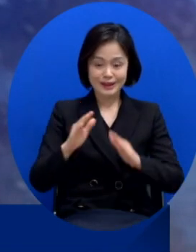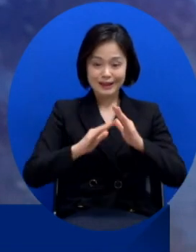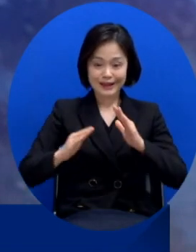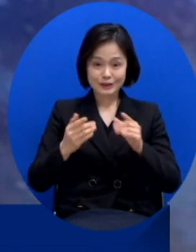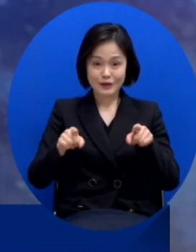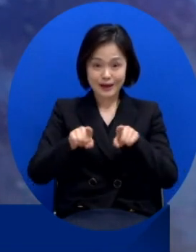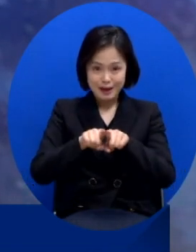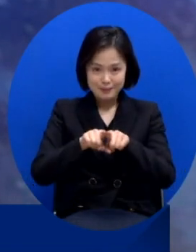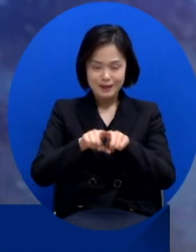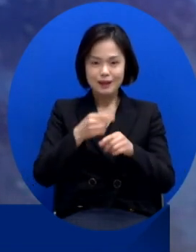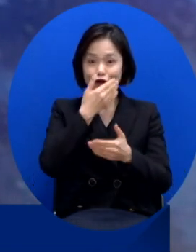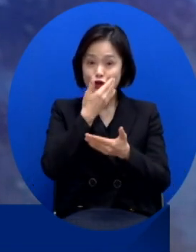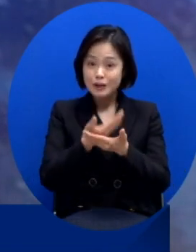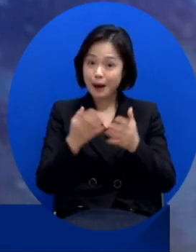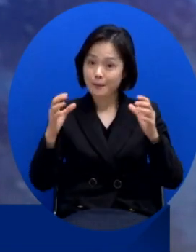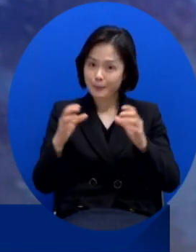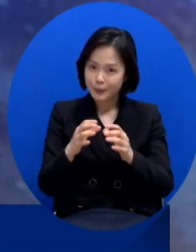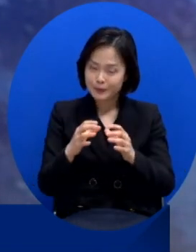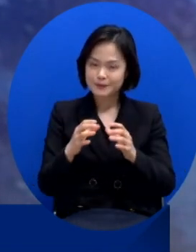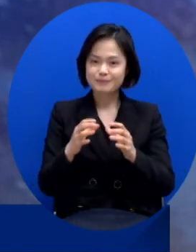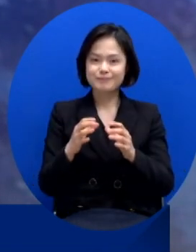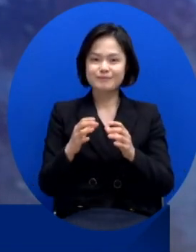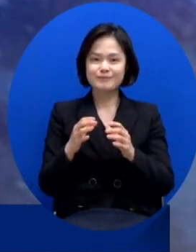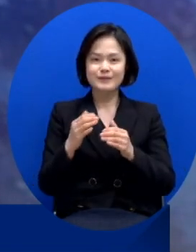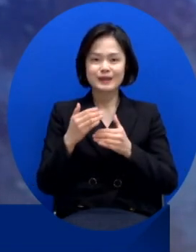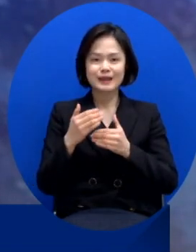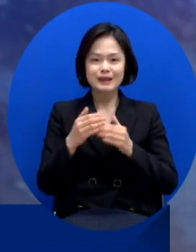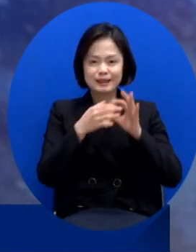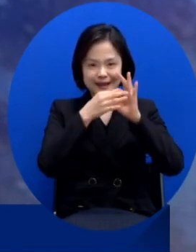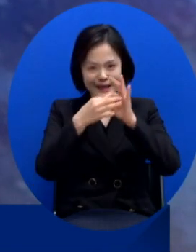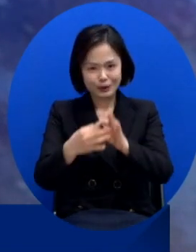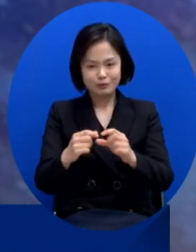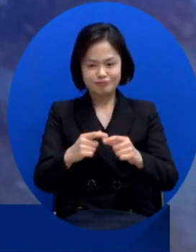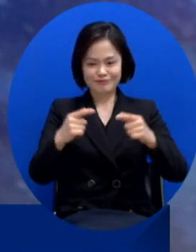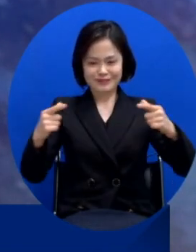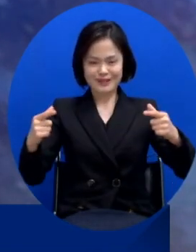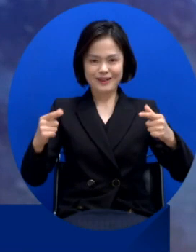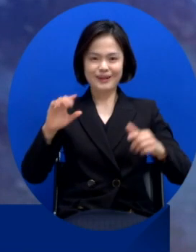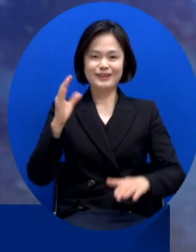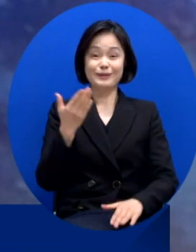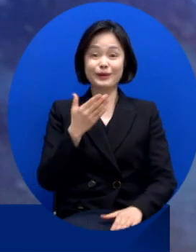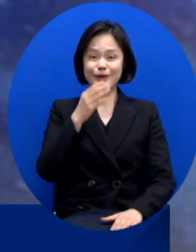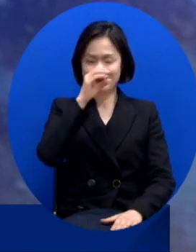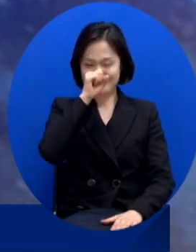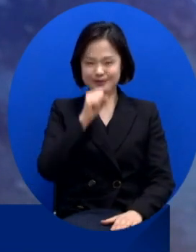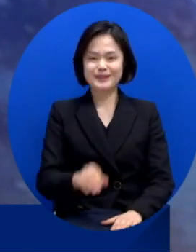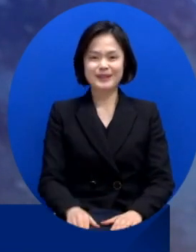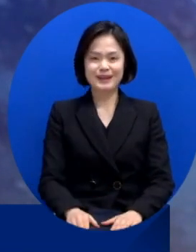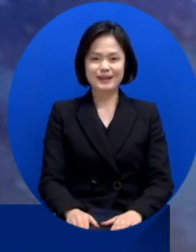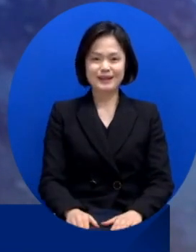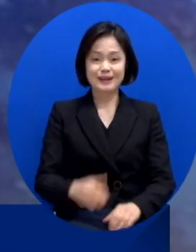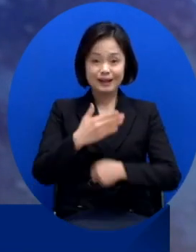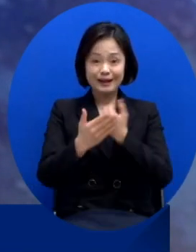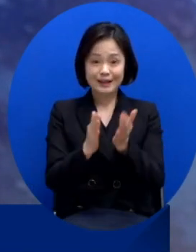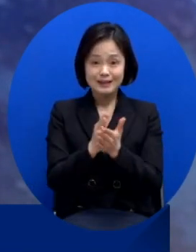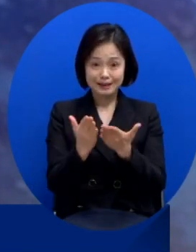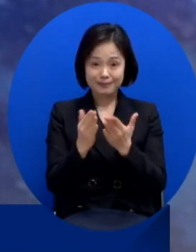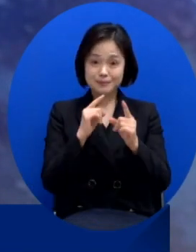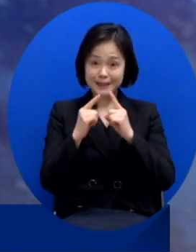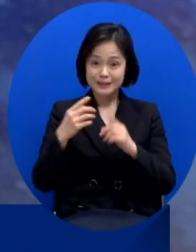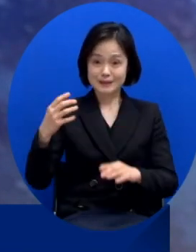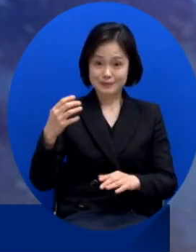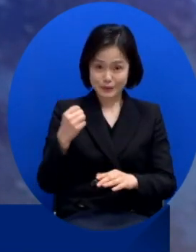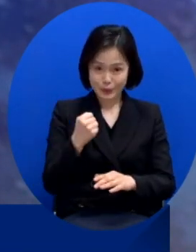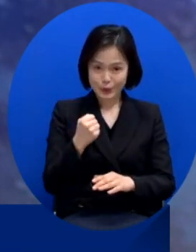모임을 앞으로 계속해서 여러분 확장시켜 나갔으면 좋겠어요 올 한해 성경말씀을 통해서 하나님의 지혜를 잘